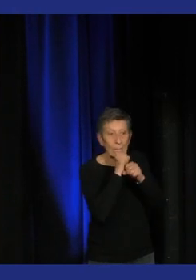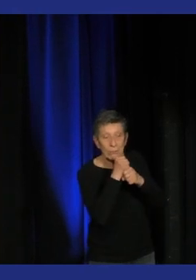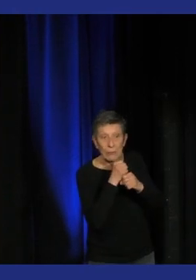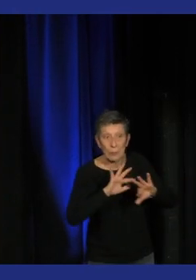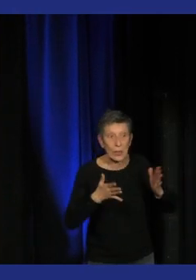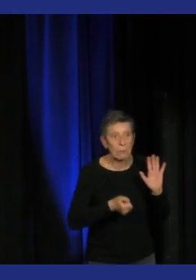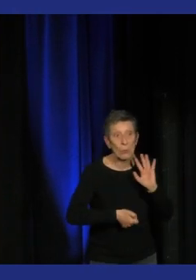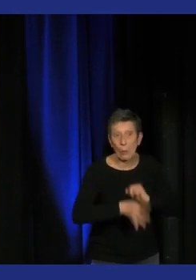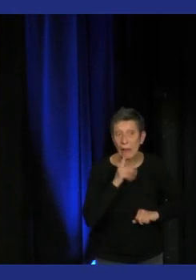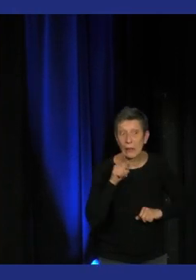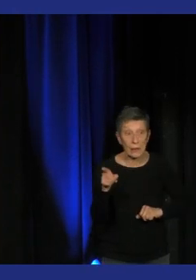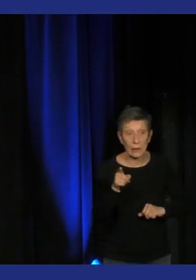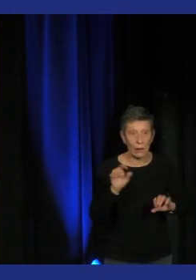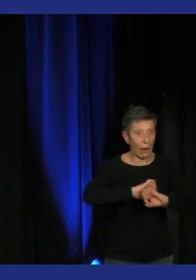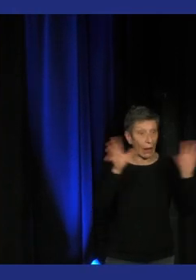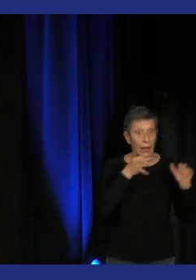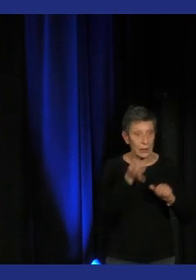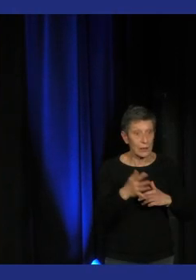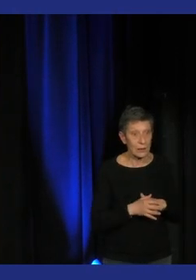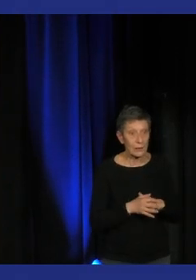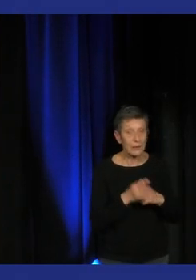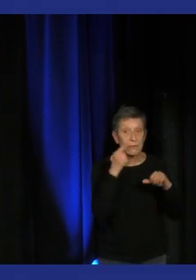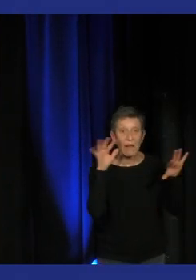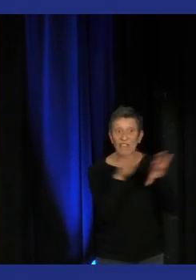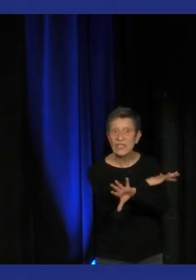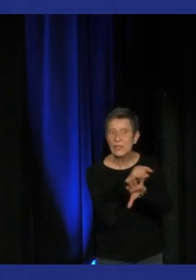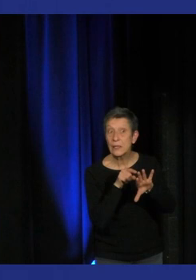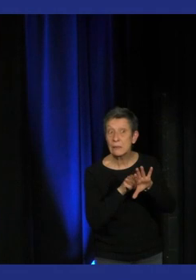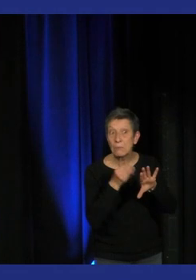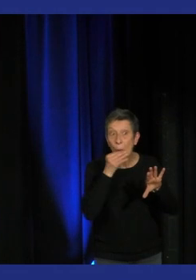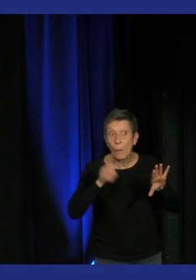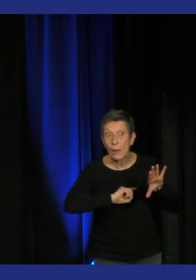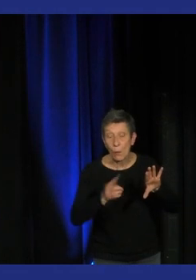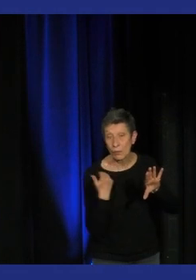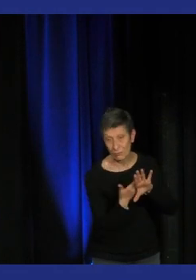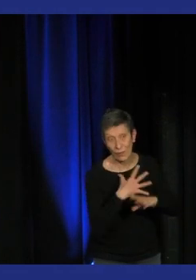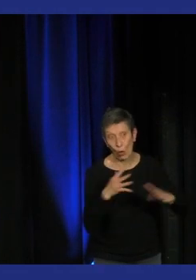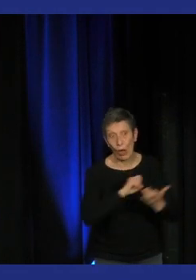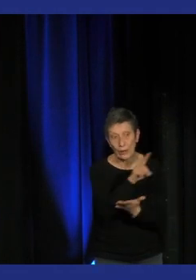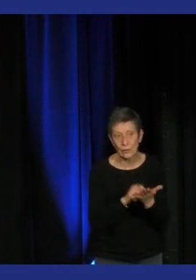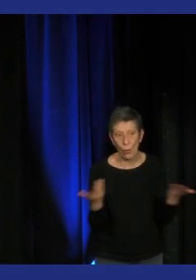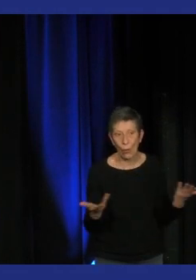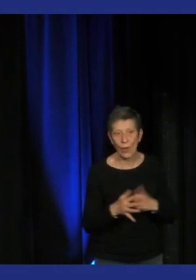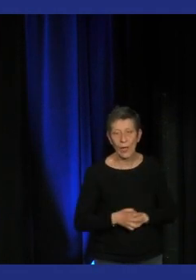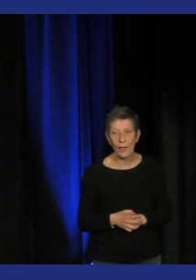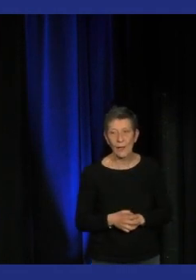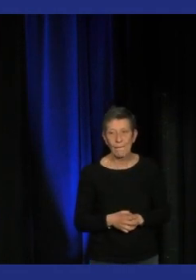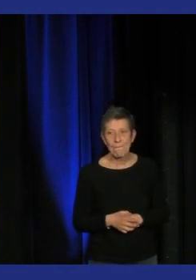Et c'est une vraie question, l'invisibilité du handicap, parce que